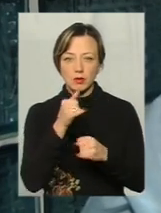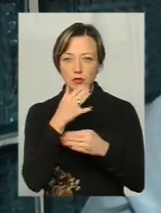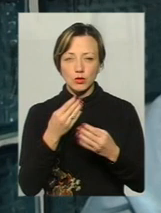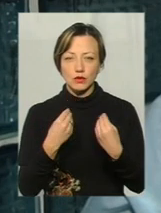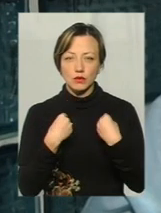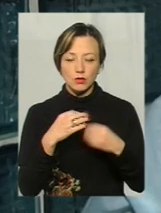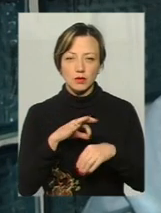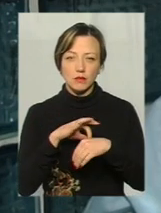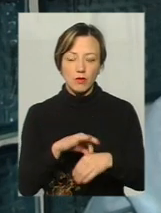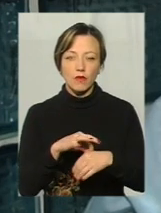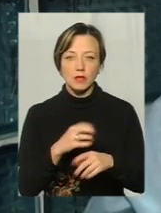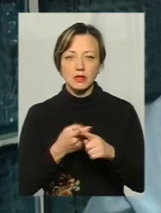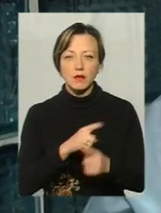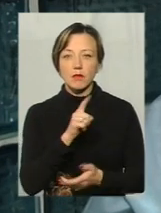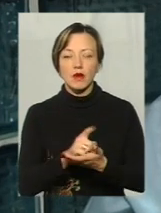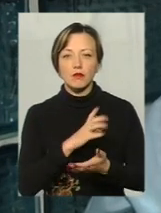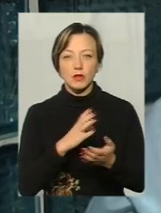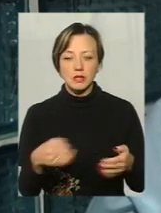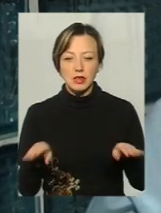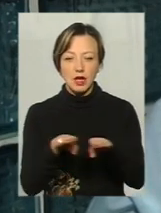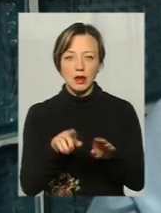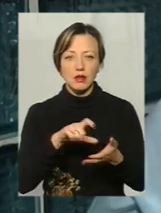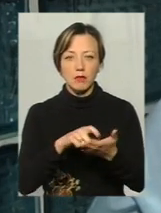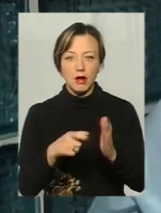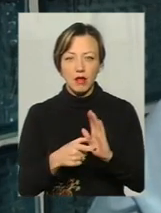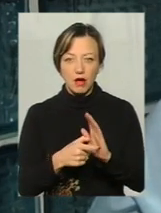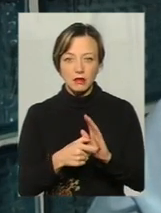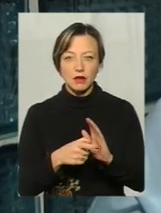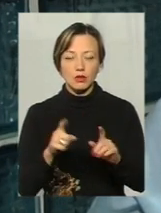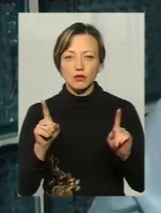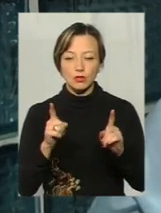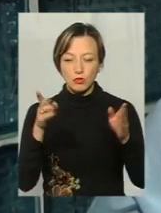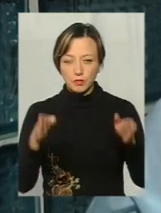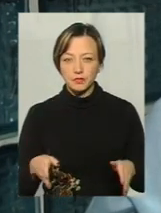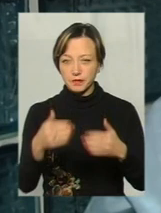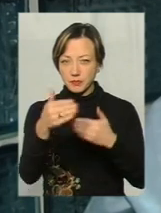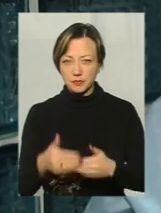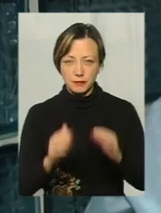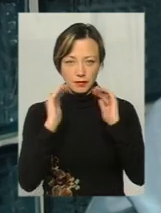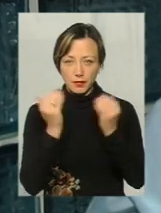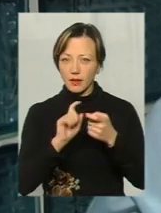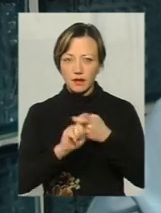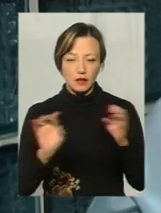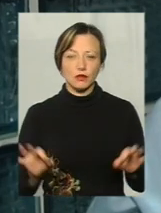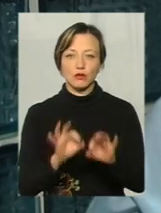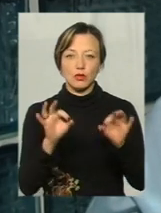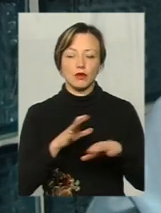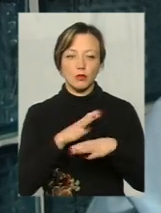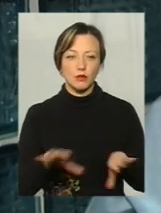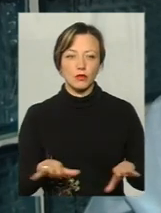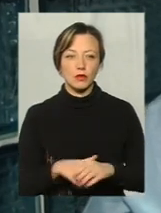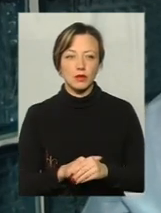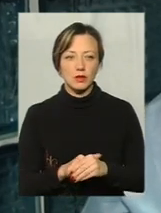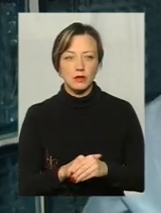її тут проводити, тому що це мають бути закриті палати боксами, щоб ніде ніякої інфекції, нічого не було. Тут,